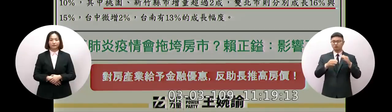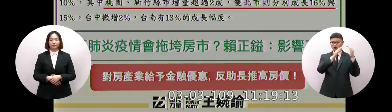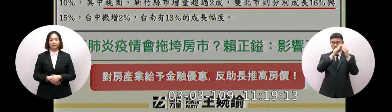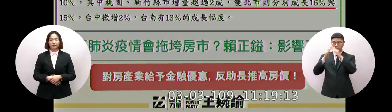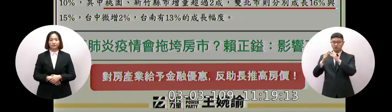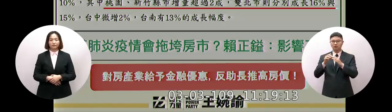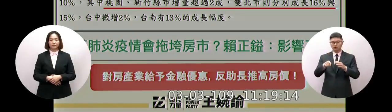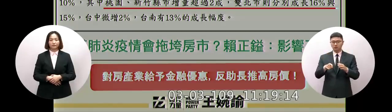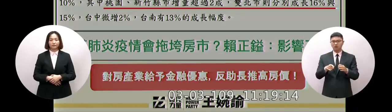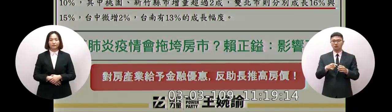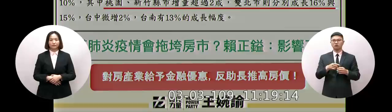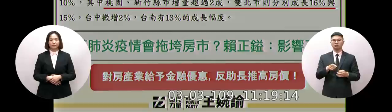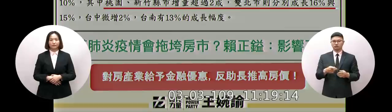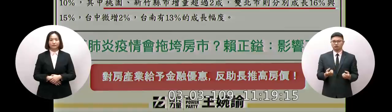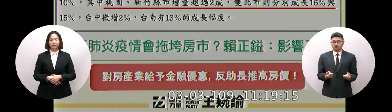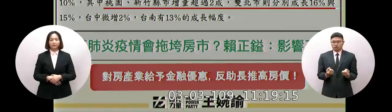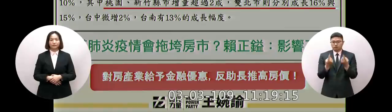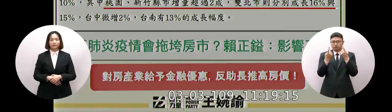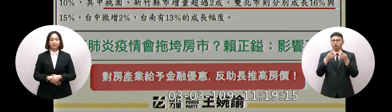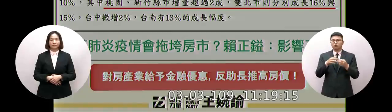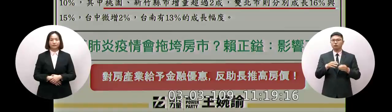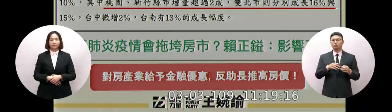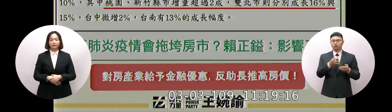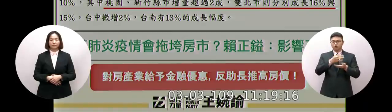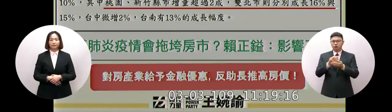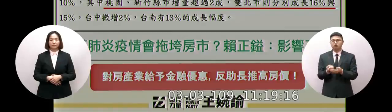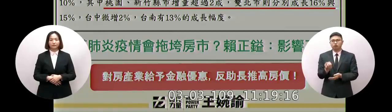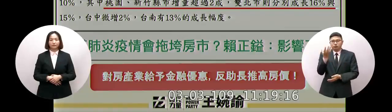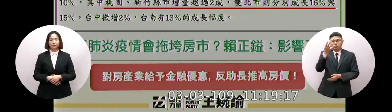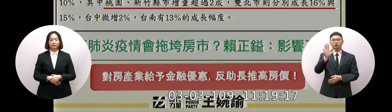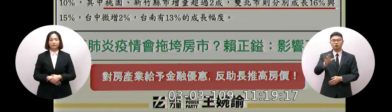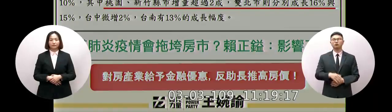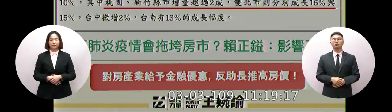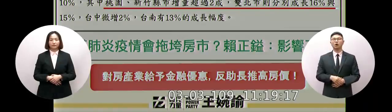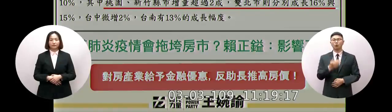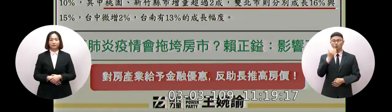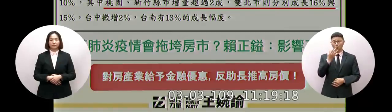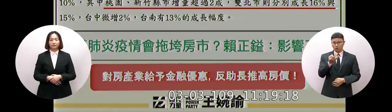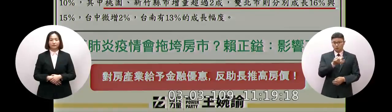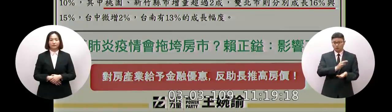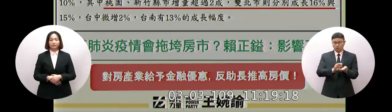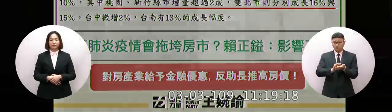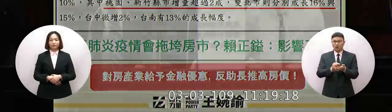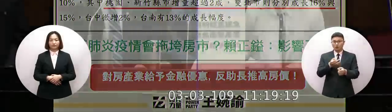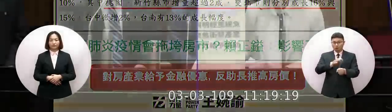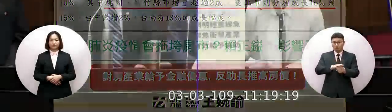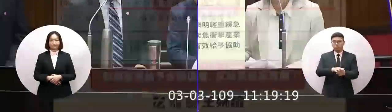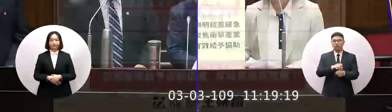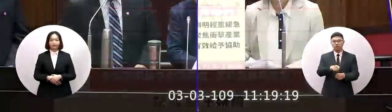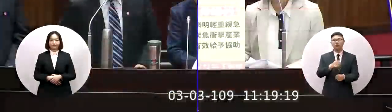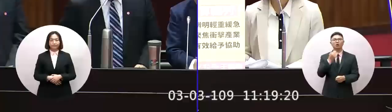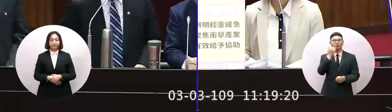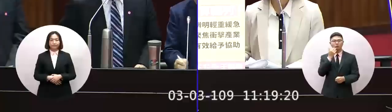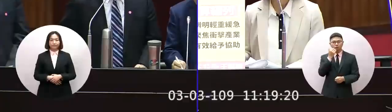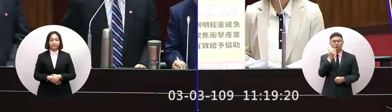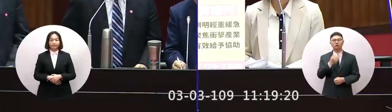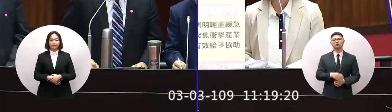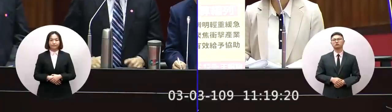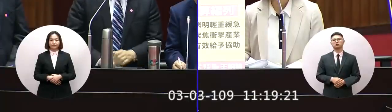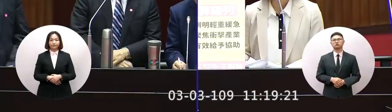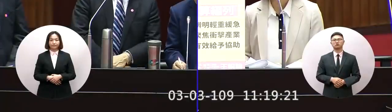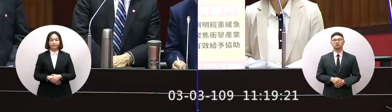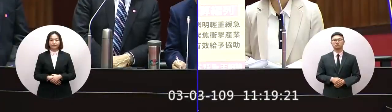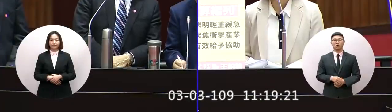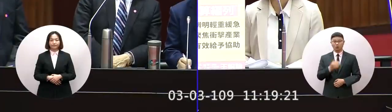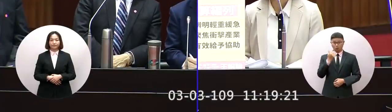反而有增加的趋势。如果我们把这样子的优惠或是这样的金融协助提供到这些已经相对是比较